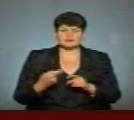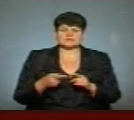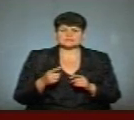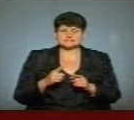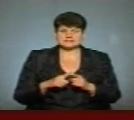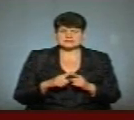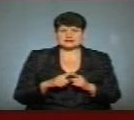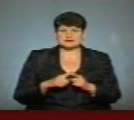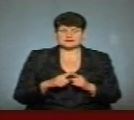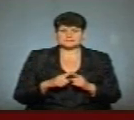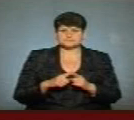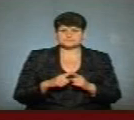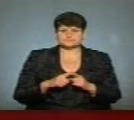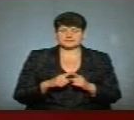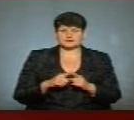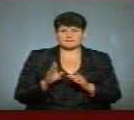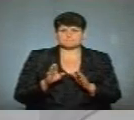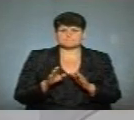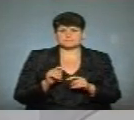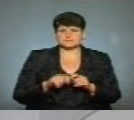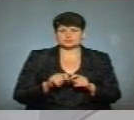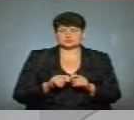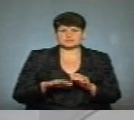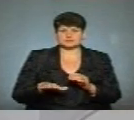з підконтрольної Україні території.